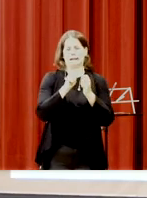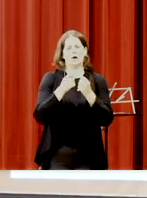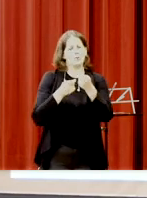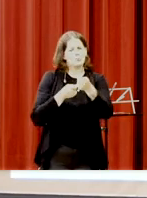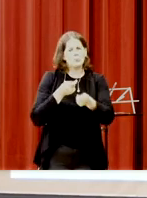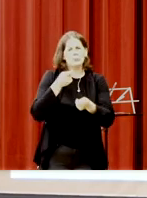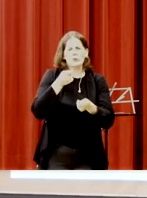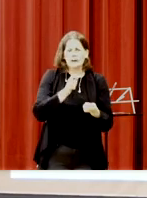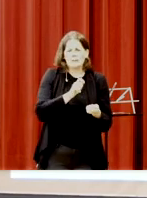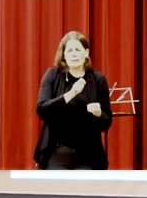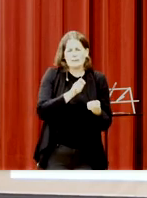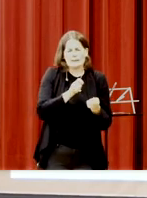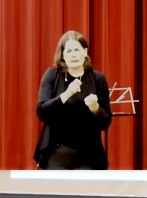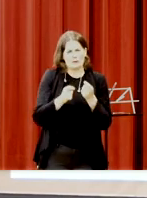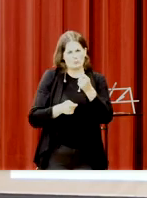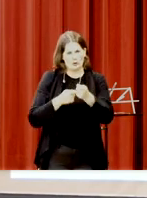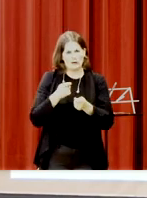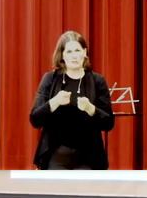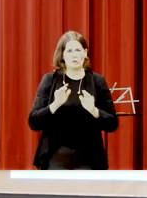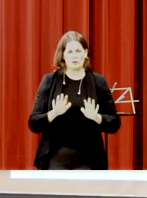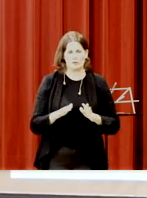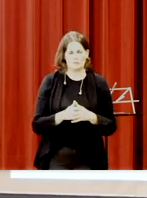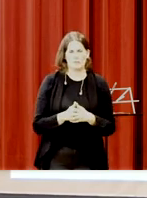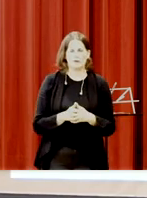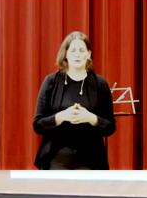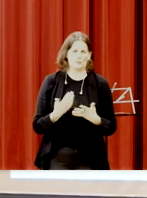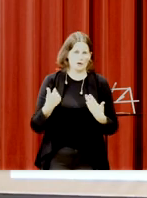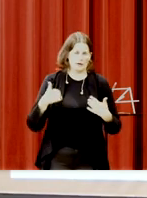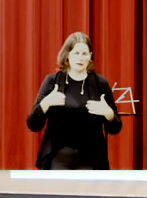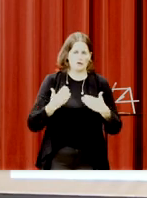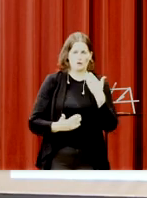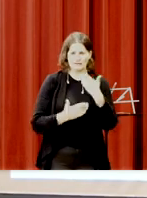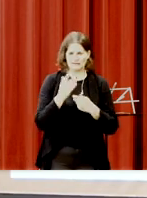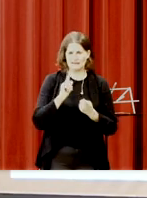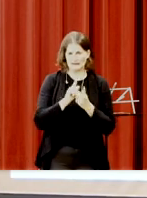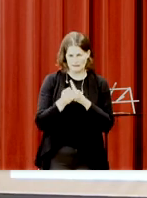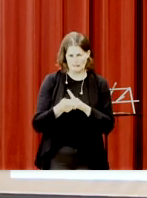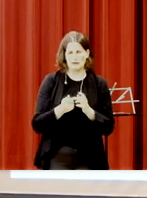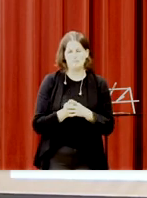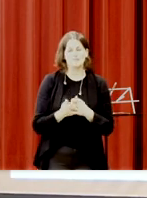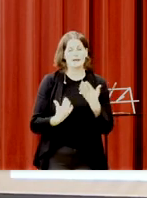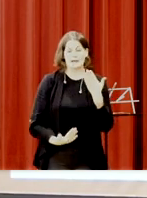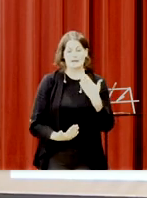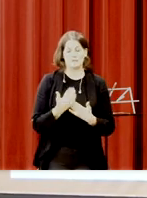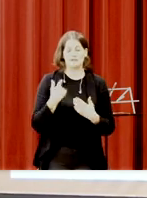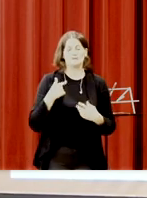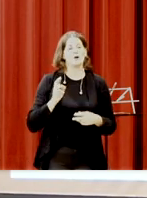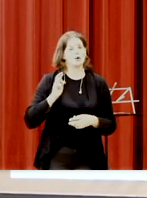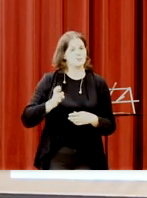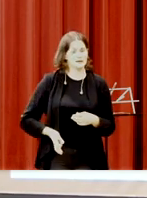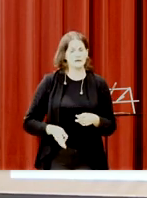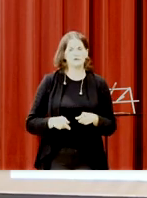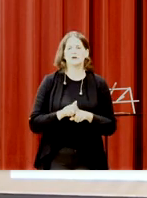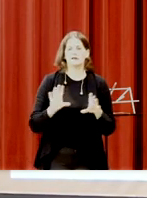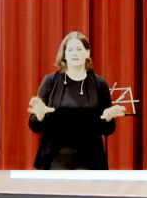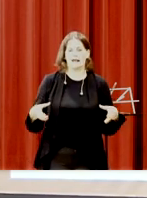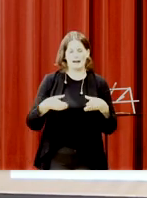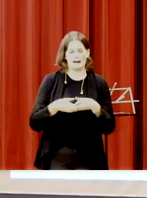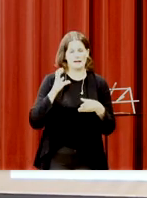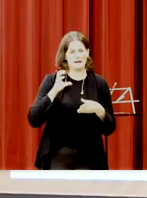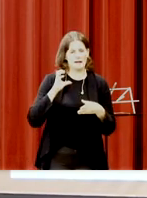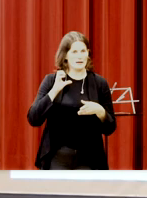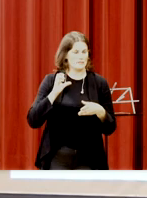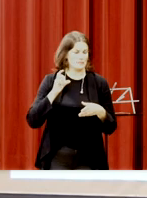rector i també de l'equip de govern, hem picat a totes les portes, hem assistit a tots els fòrums, reivindicant, a vegades sols, a